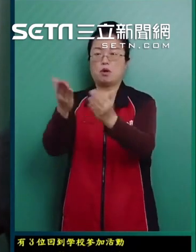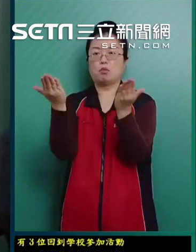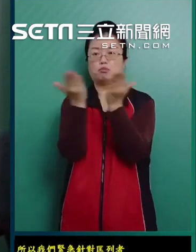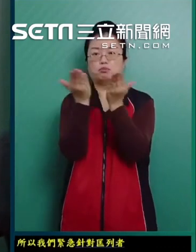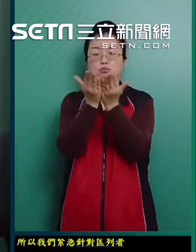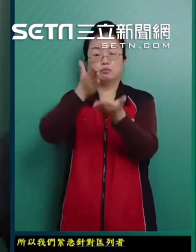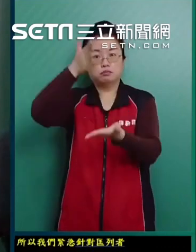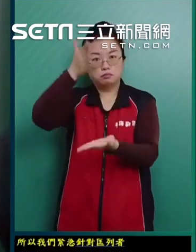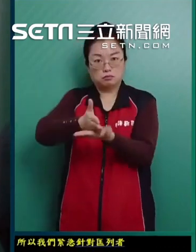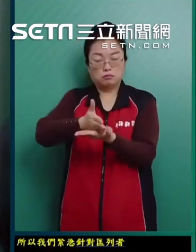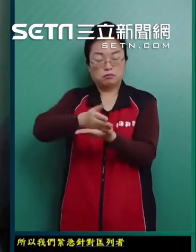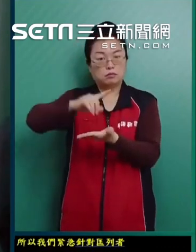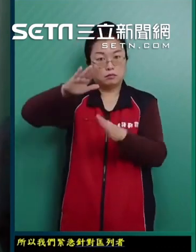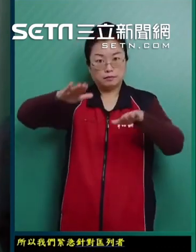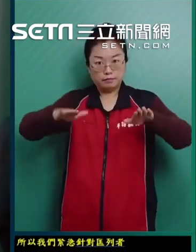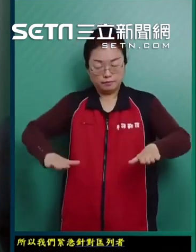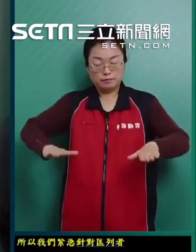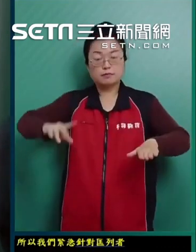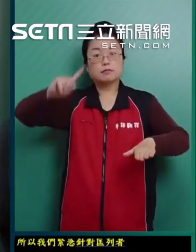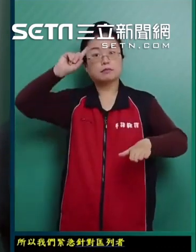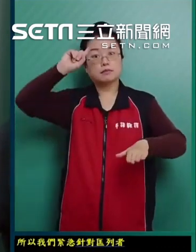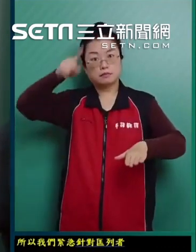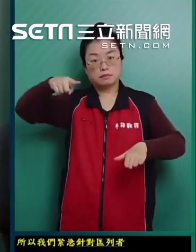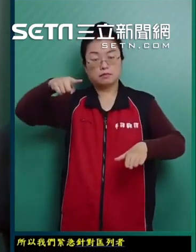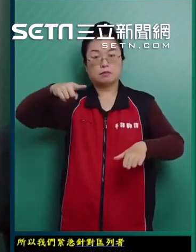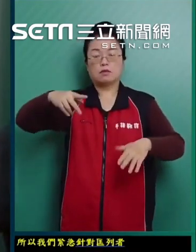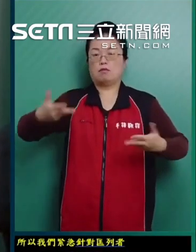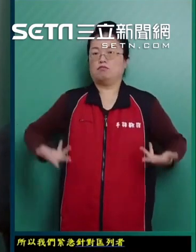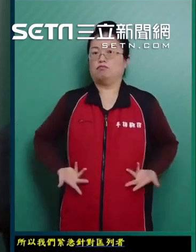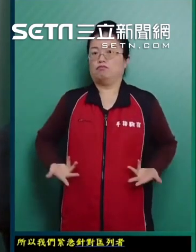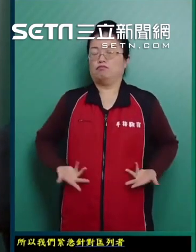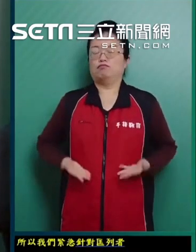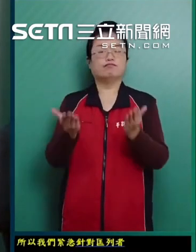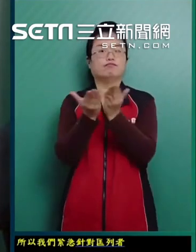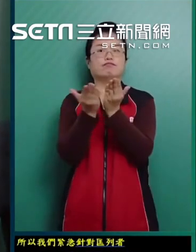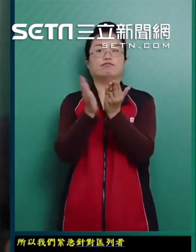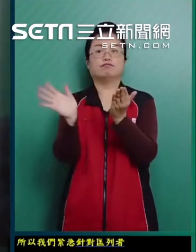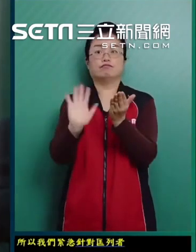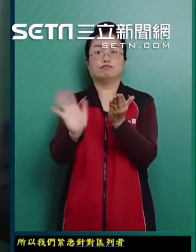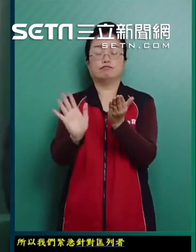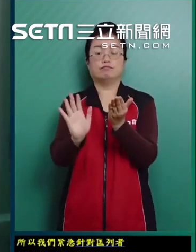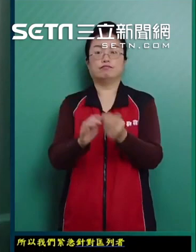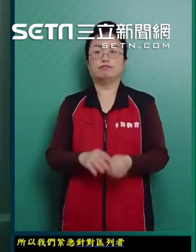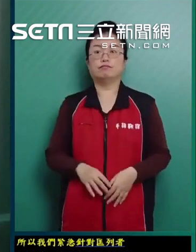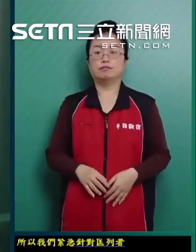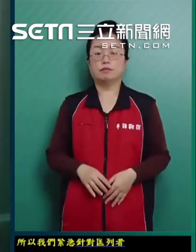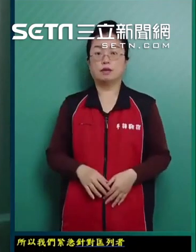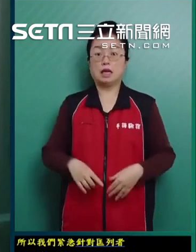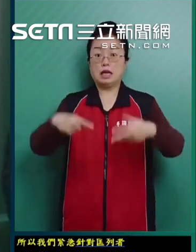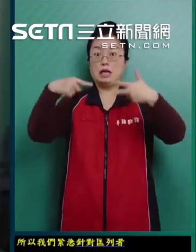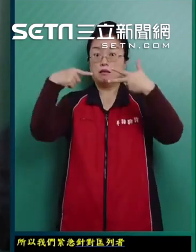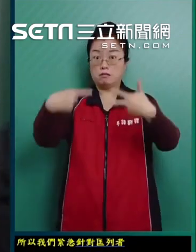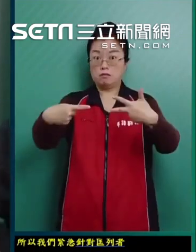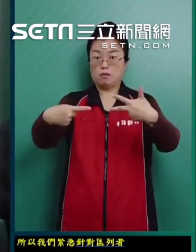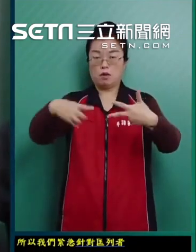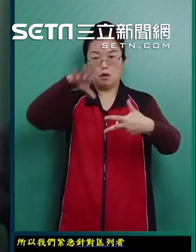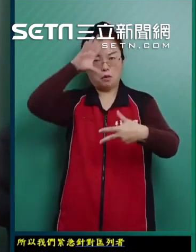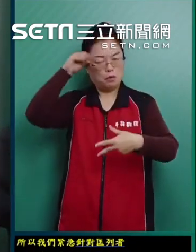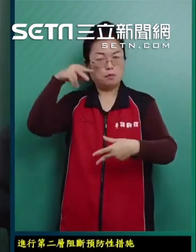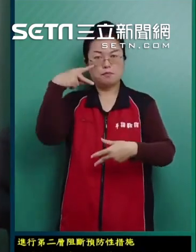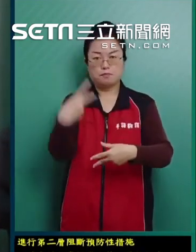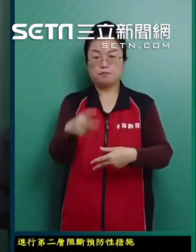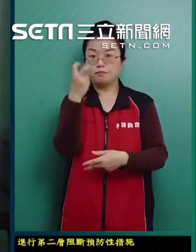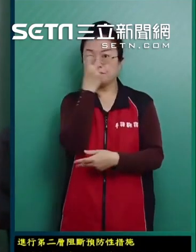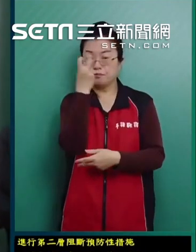明天会有2天的一个假期。那当然礼拜一我们会确认这些所有这个